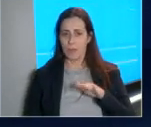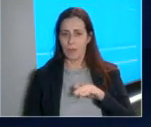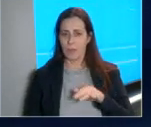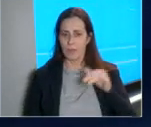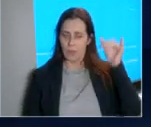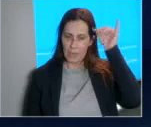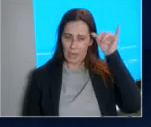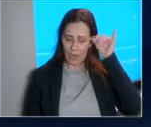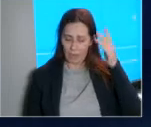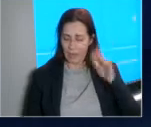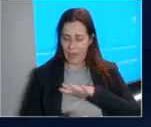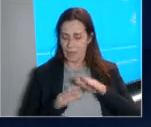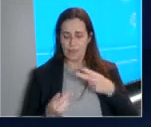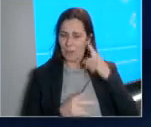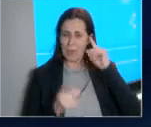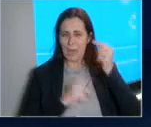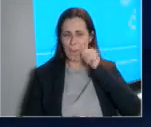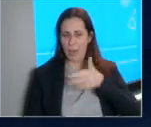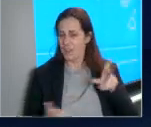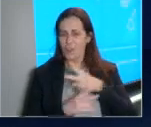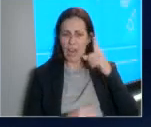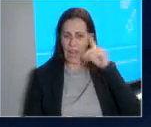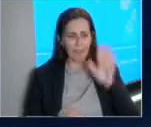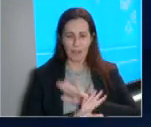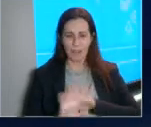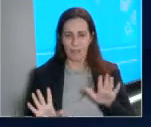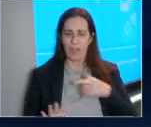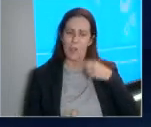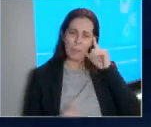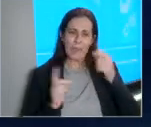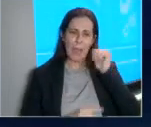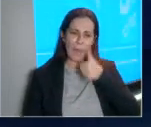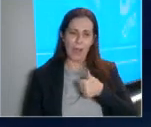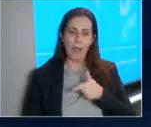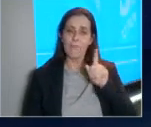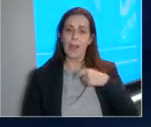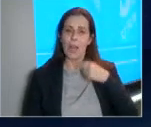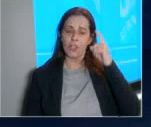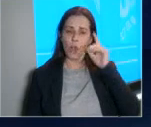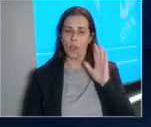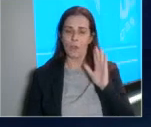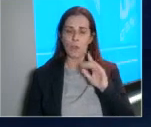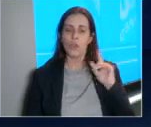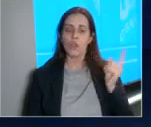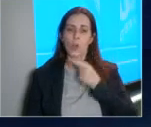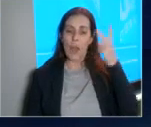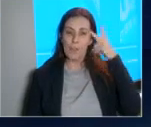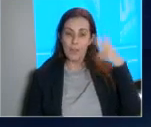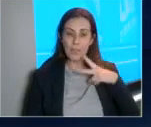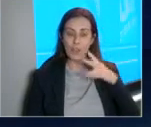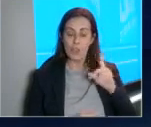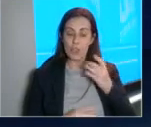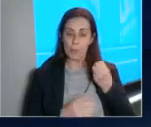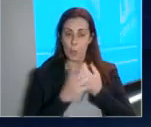אין אף אחד שיודע מה יקרה מחר בזירה הפוליטית, ואני נמנע איתם, עם החבר'ה שלא יודעים, אבל אני חושב שכולם מבינים שאם